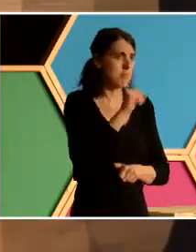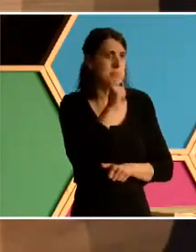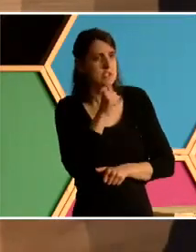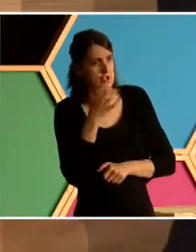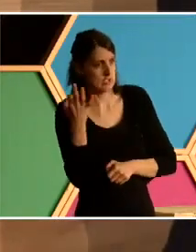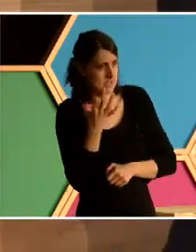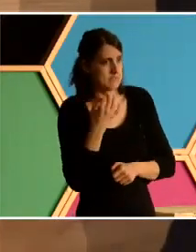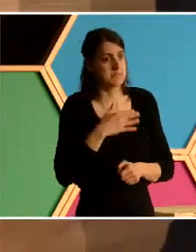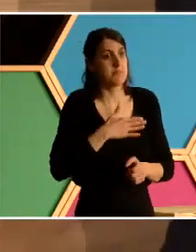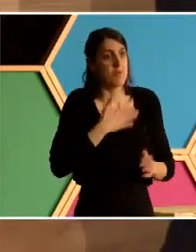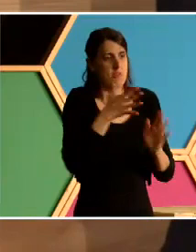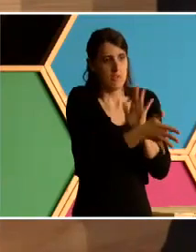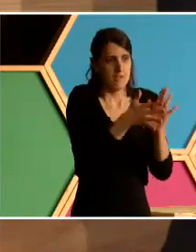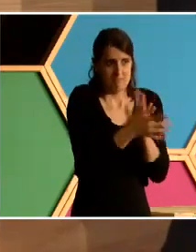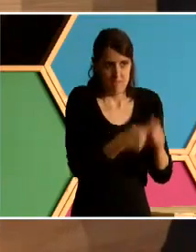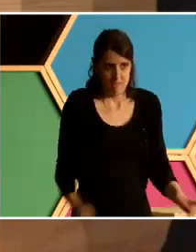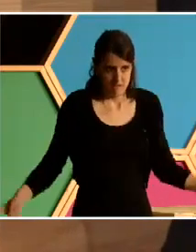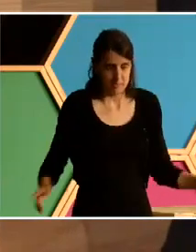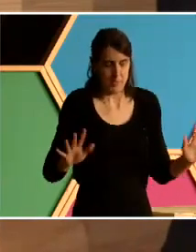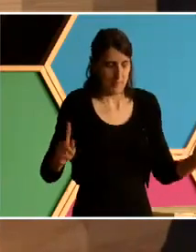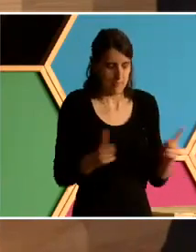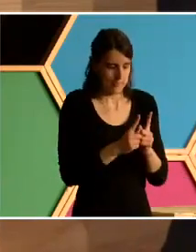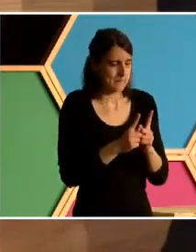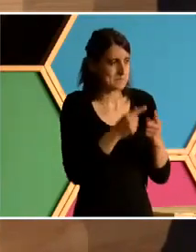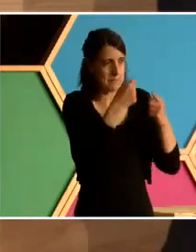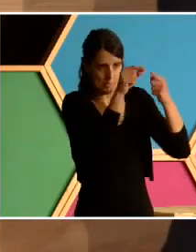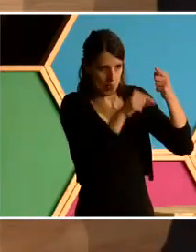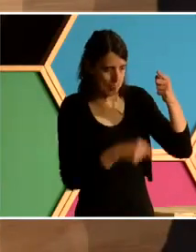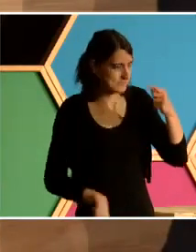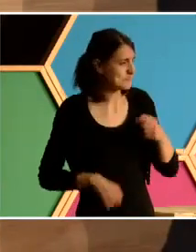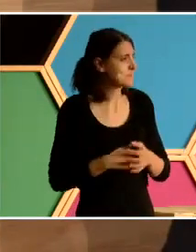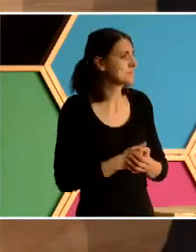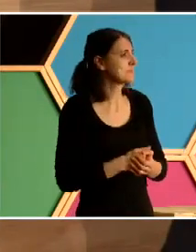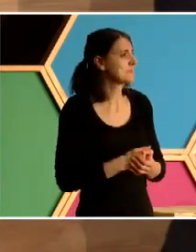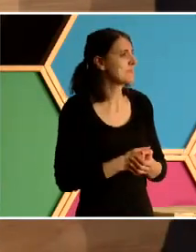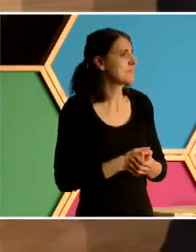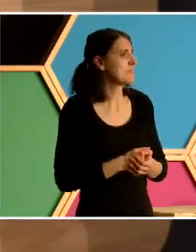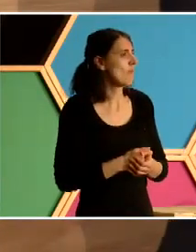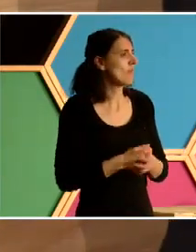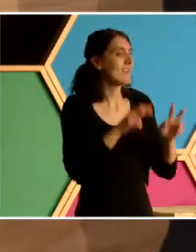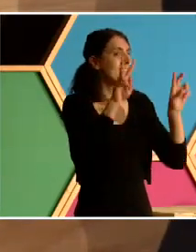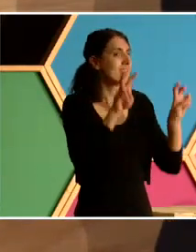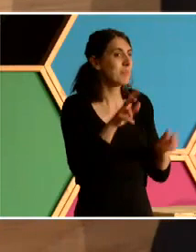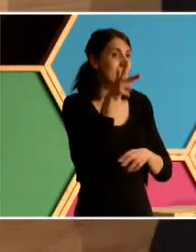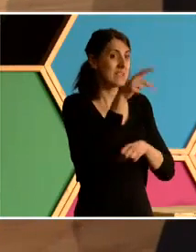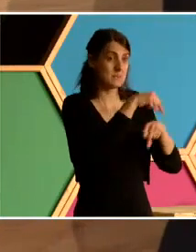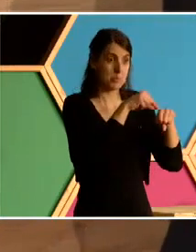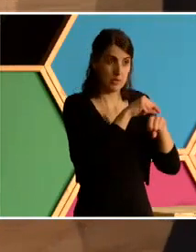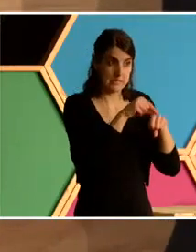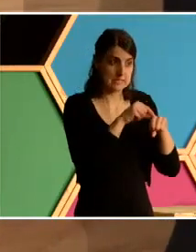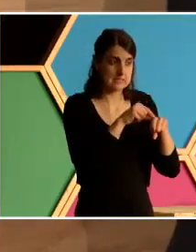sessions seguides, però diguem-ne alguna qüestió. Si mirem la qüestió dels drets polítics